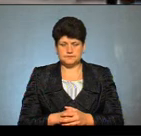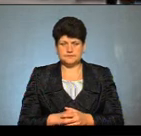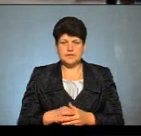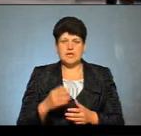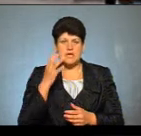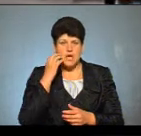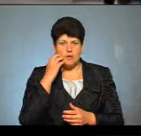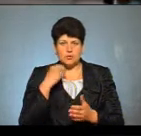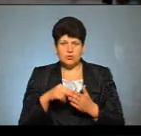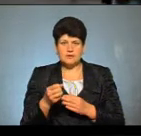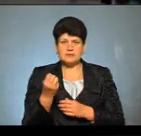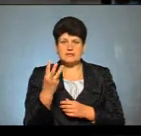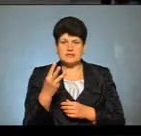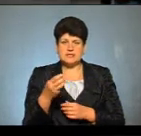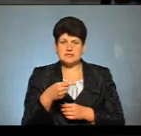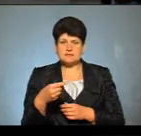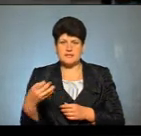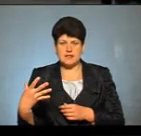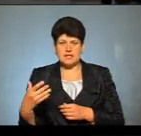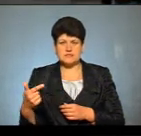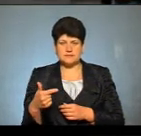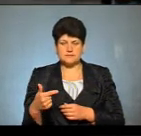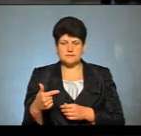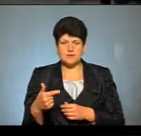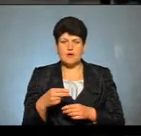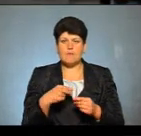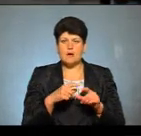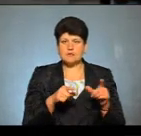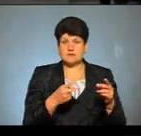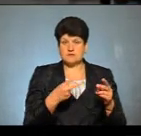Яблука я купила по 13, по 15, а в магазині